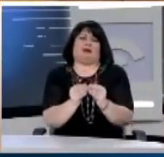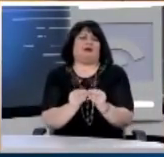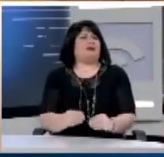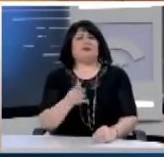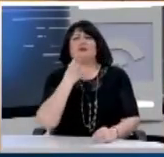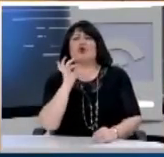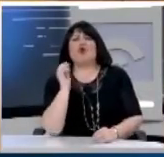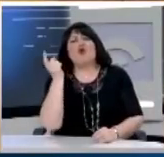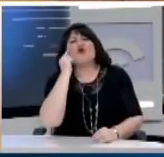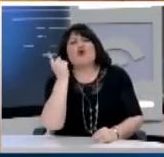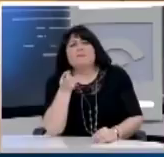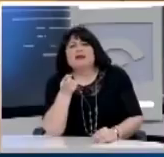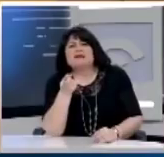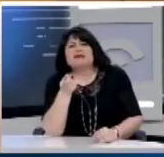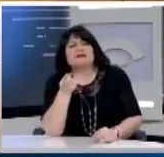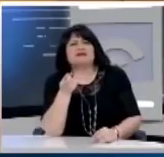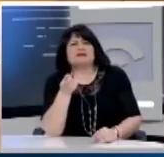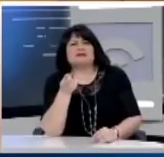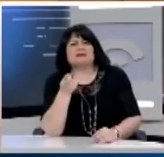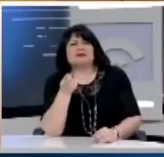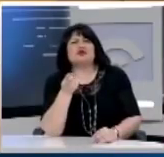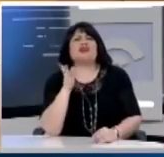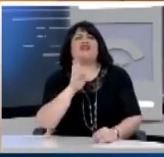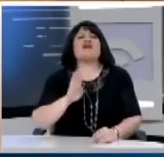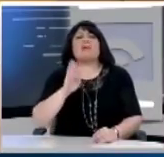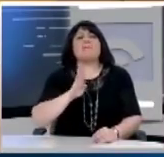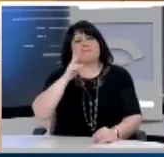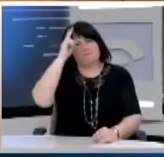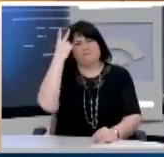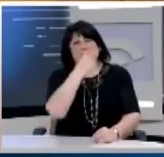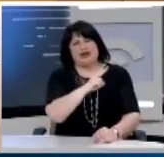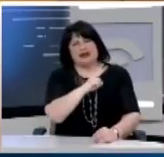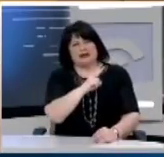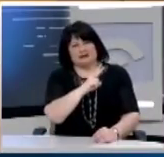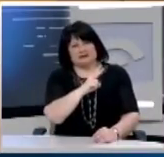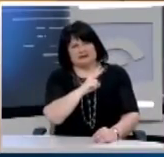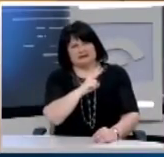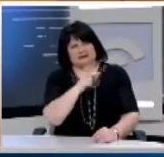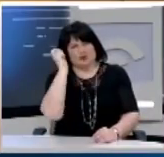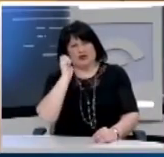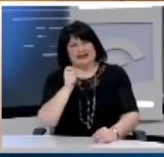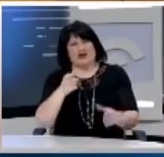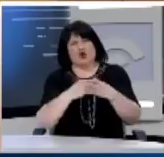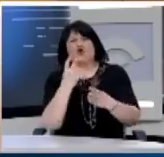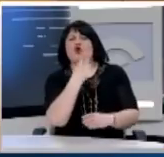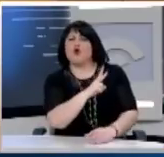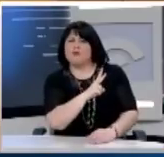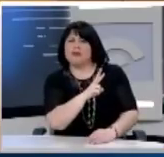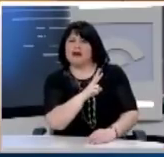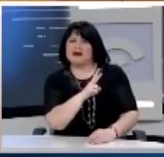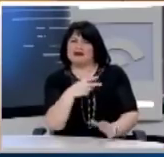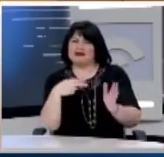νομίζετε ότι το κόμμα του κυρίου Βέμπερ, το CSU, στις εκλογές του Οκτώβρη